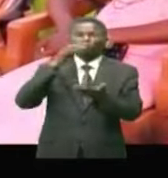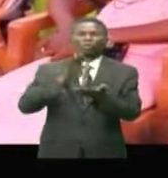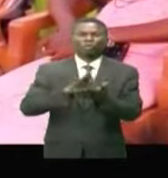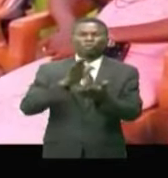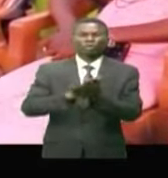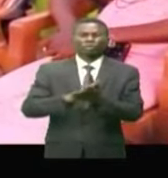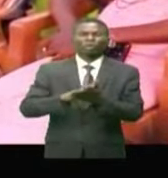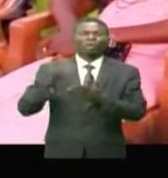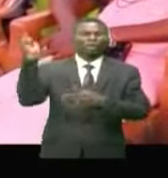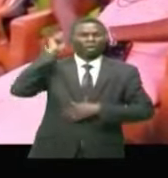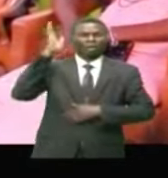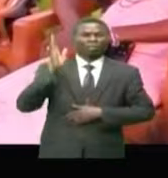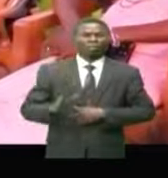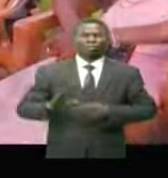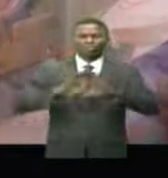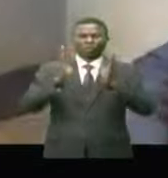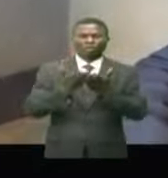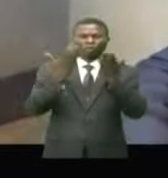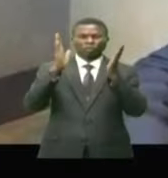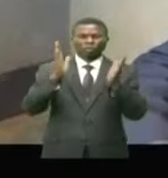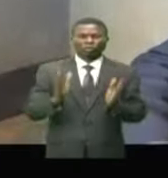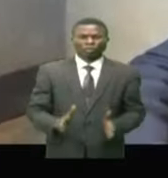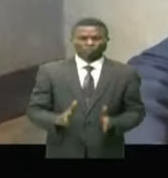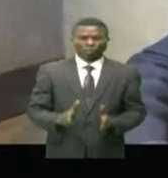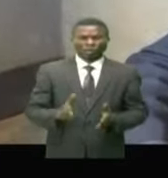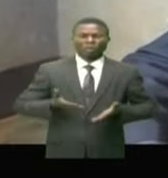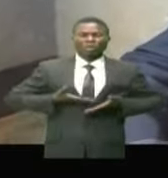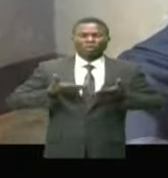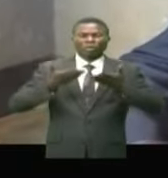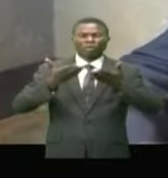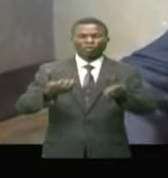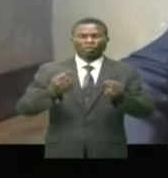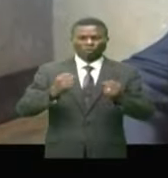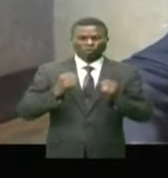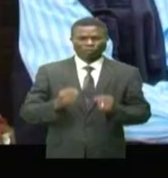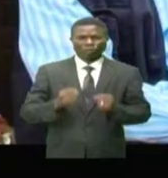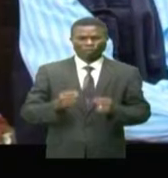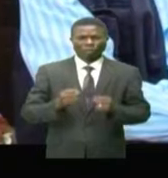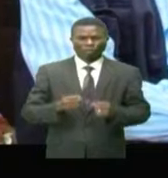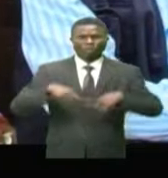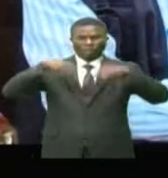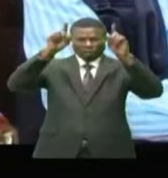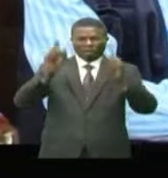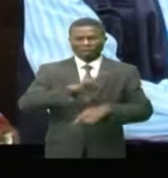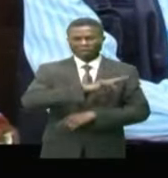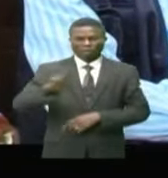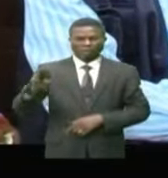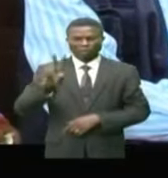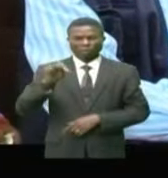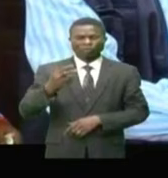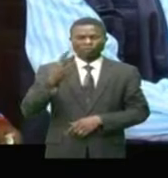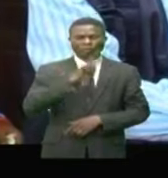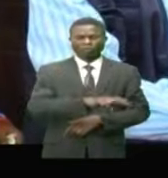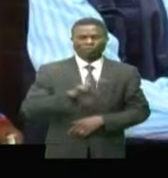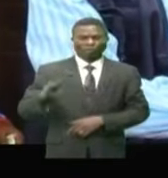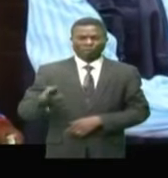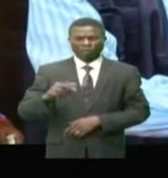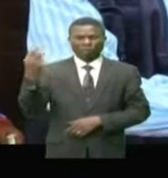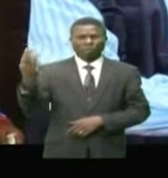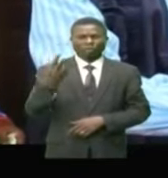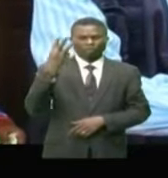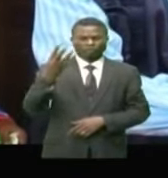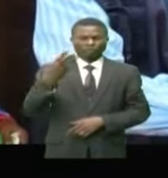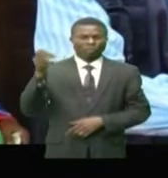corps scientifiques et les étudiantes pour leur sacrifice et assiduité tout au long de cette année académique. Le professeur